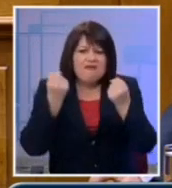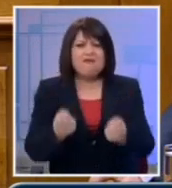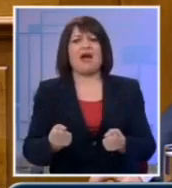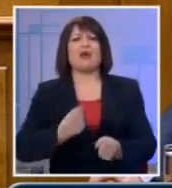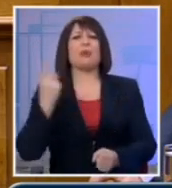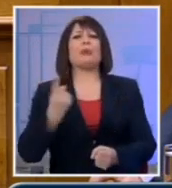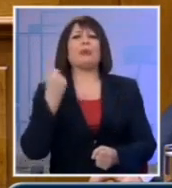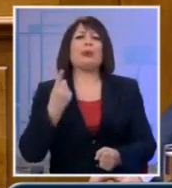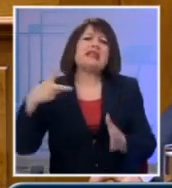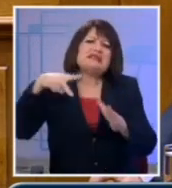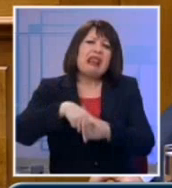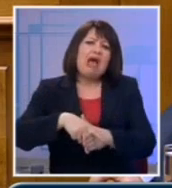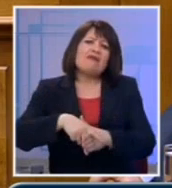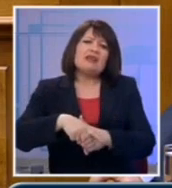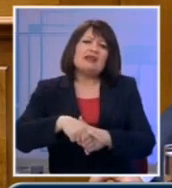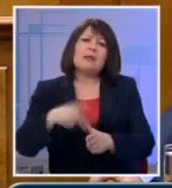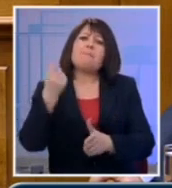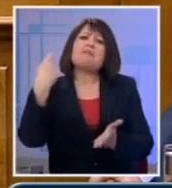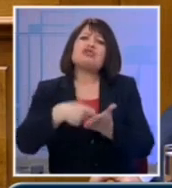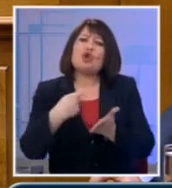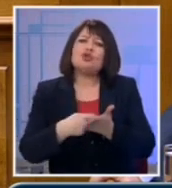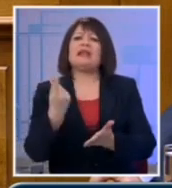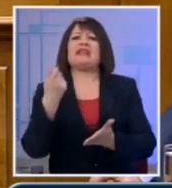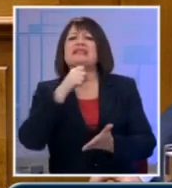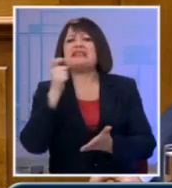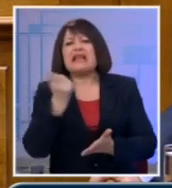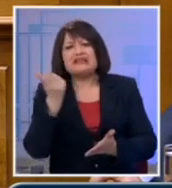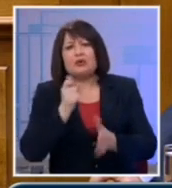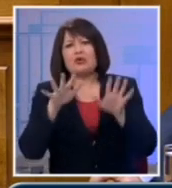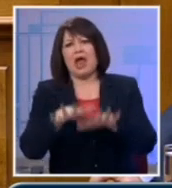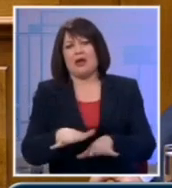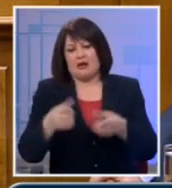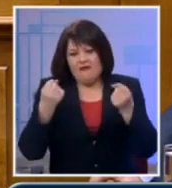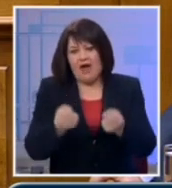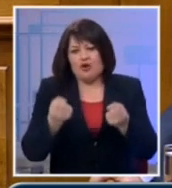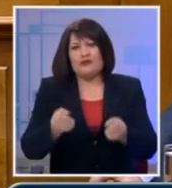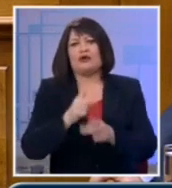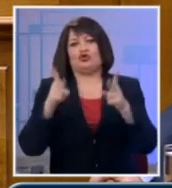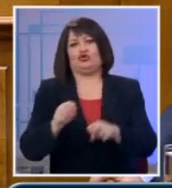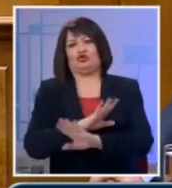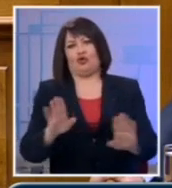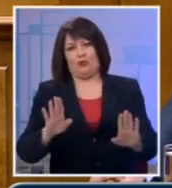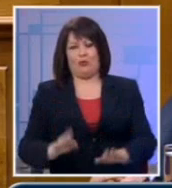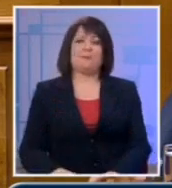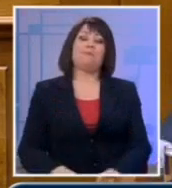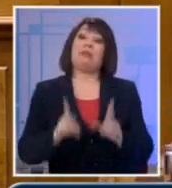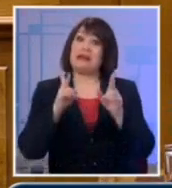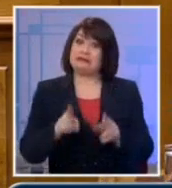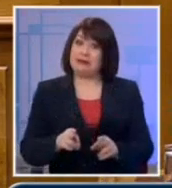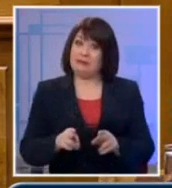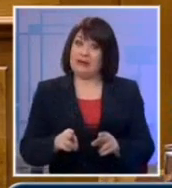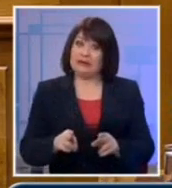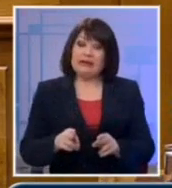συνήθη υποζύγια. Οι μισθωτοί, οι συνταξιούχοι, οι άνεργοι. Για να σταματήσει